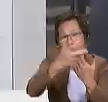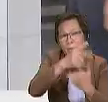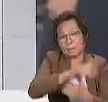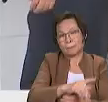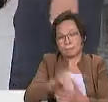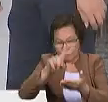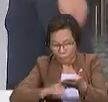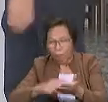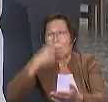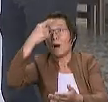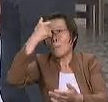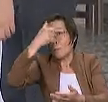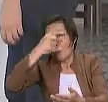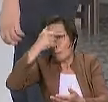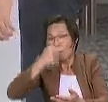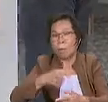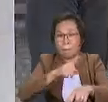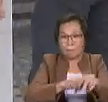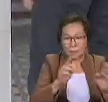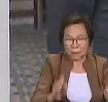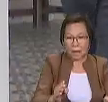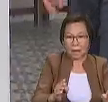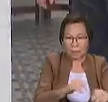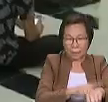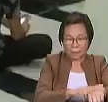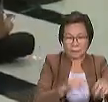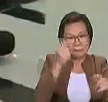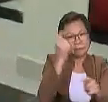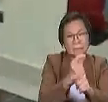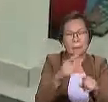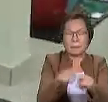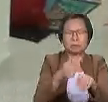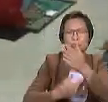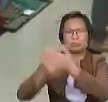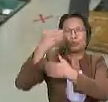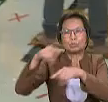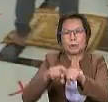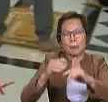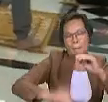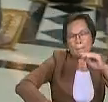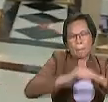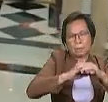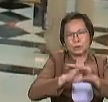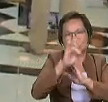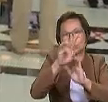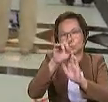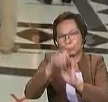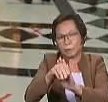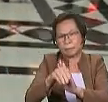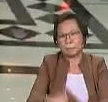selain memeriksa suhu tempo masa sholat Jumat kekal seperti sebelum ini yaitu maksimal tujuh